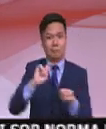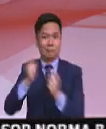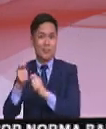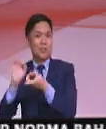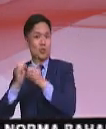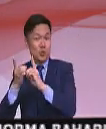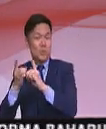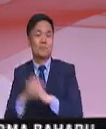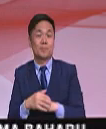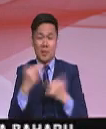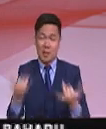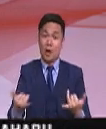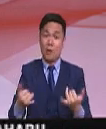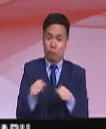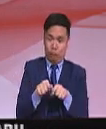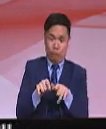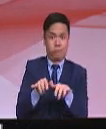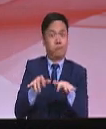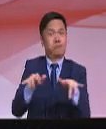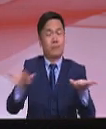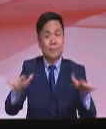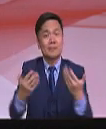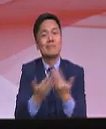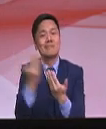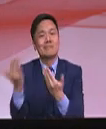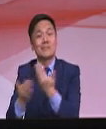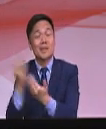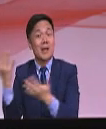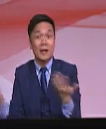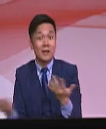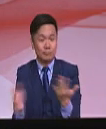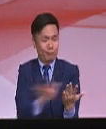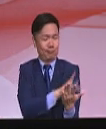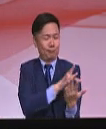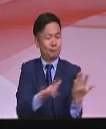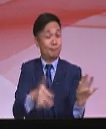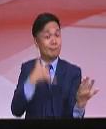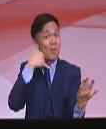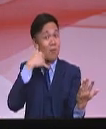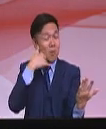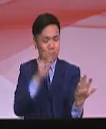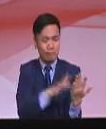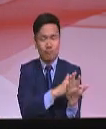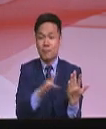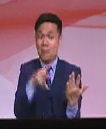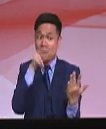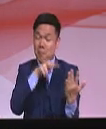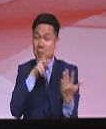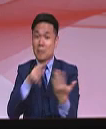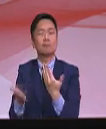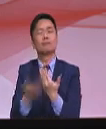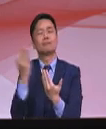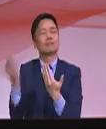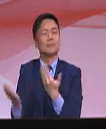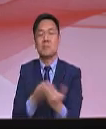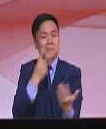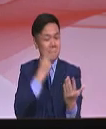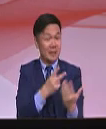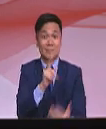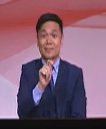globalisasi kini turut memudahkan capaian televisyen menerusi telefon pintar dan pelbagai gadget mudah